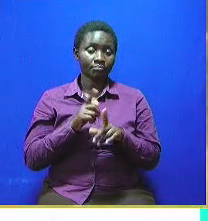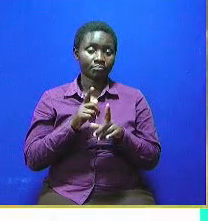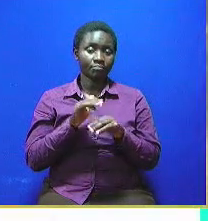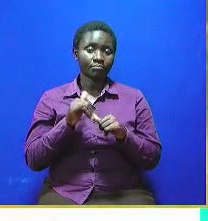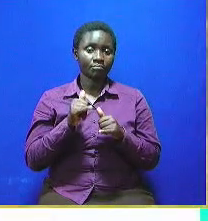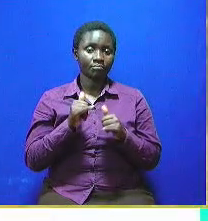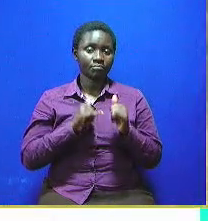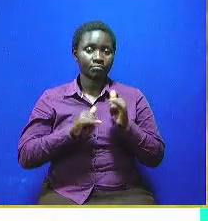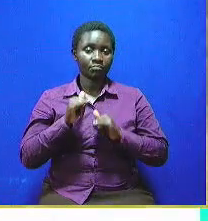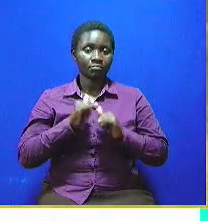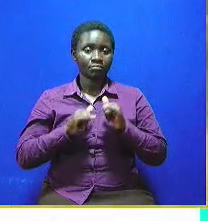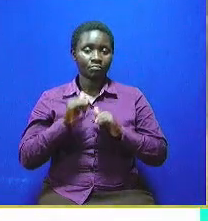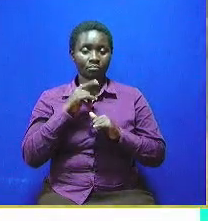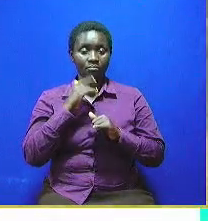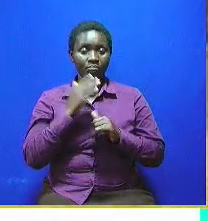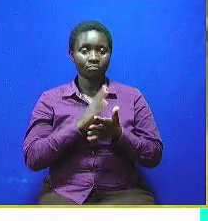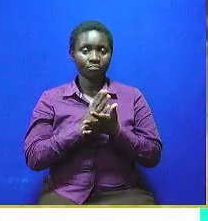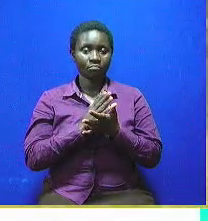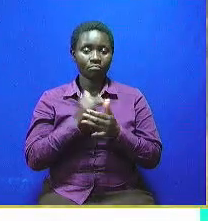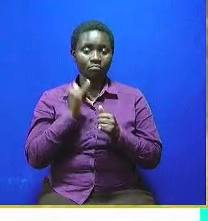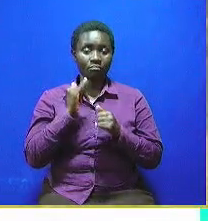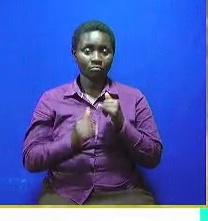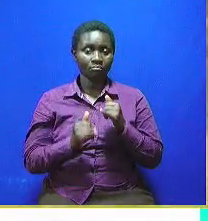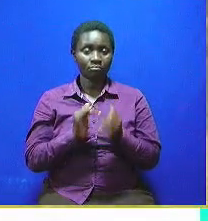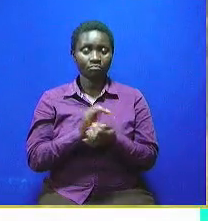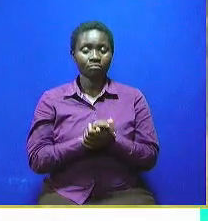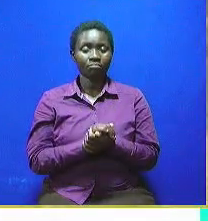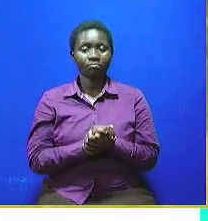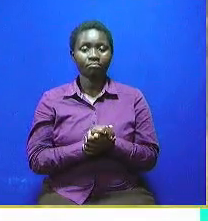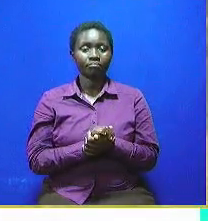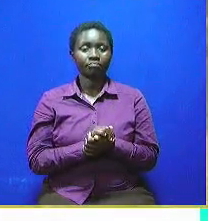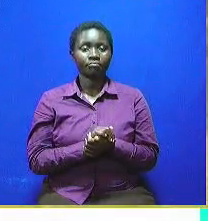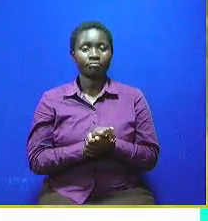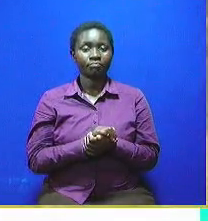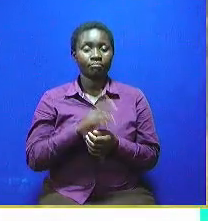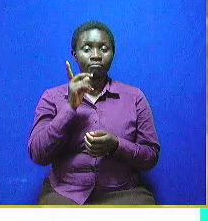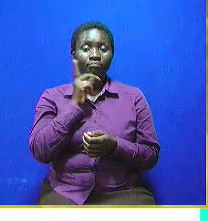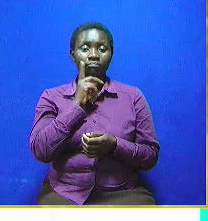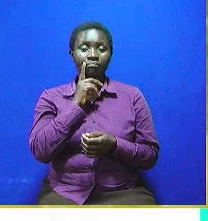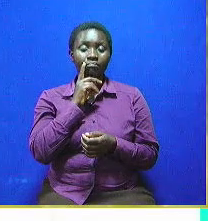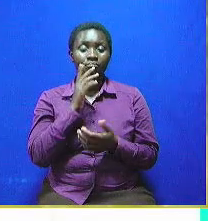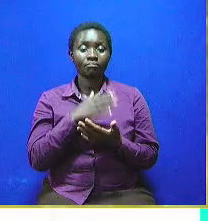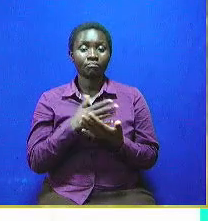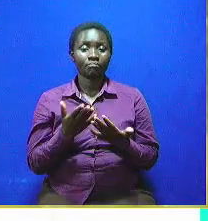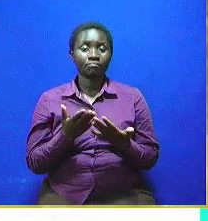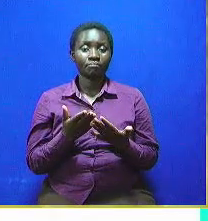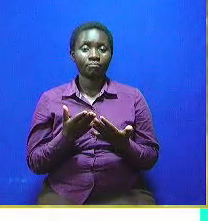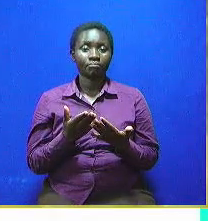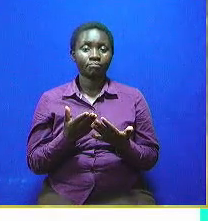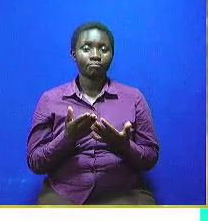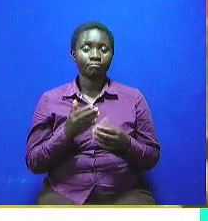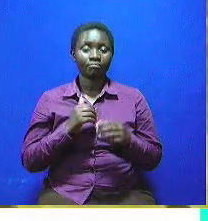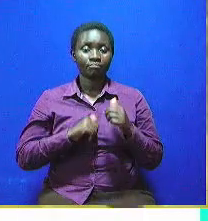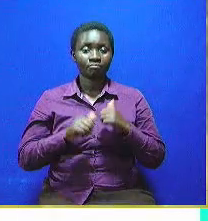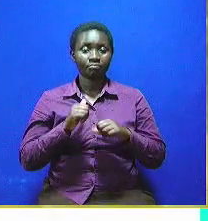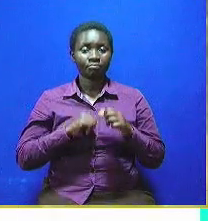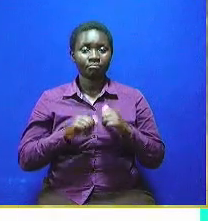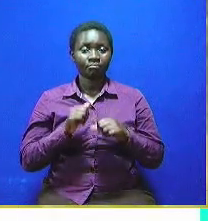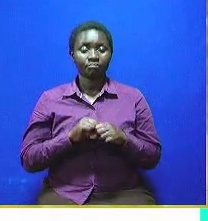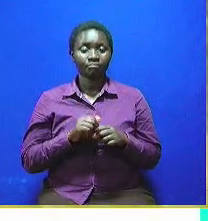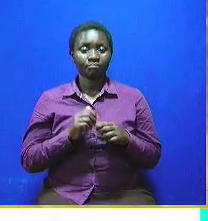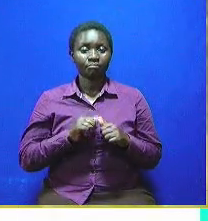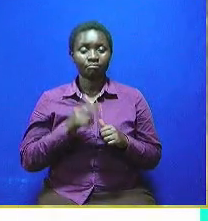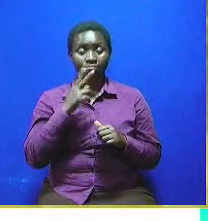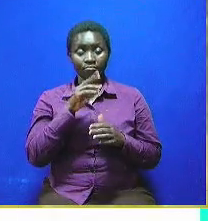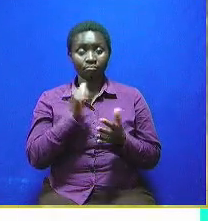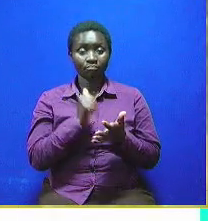ndi nsemo ya chiku wata final chisemi final to manya kwa ikera ankyo mbara hivyo walibara kwa kwa nasi chiko sori ya chiga nita puna kandira kwa tengera Ndizi